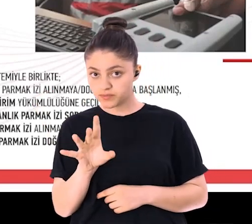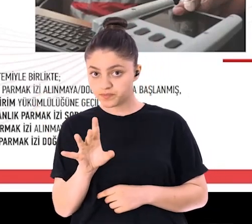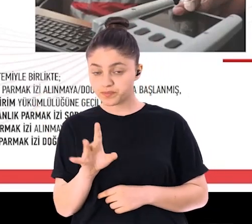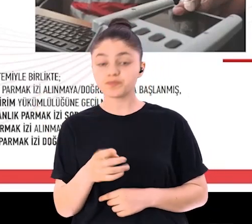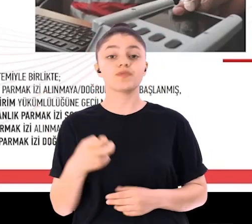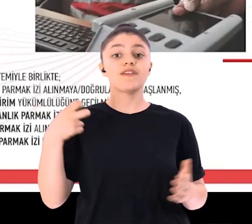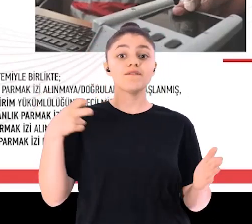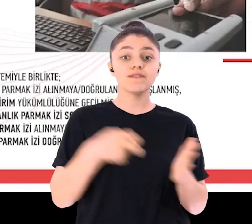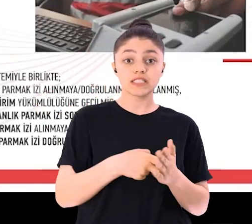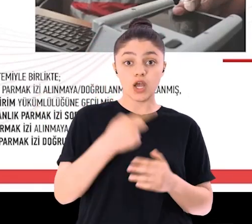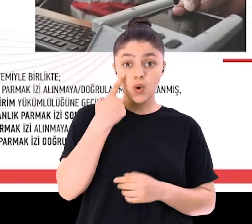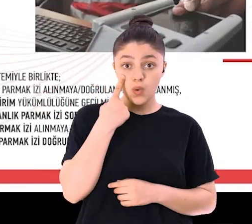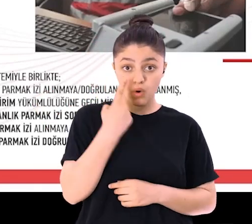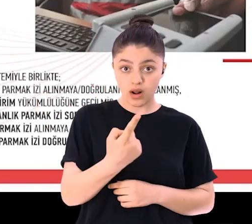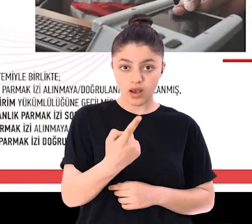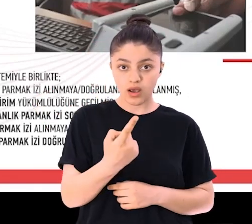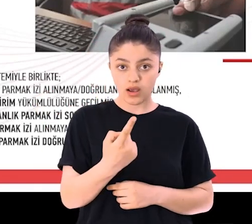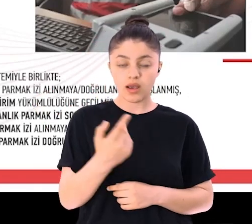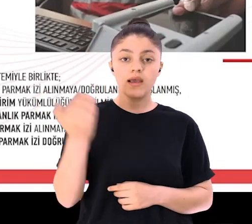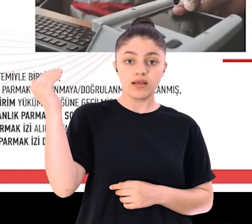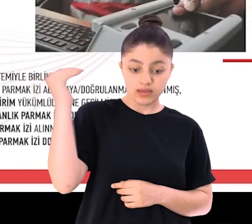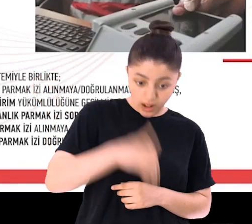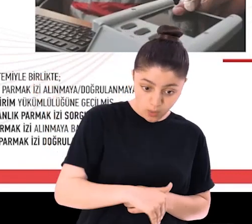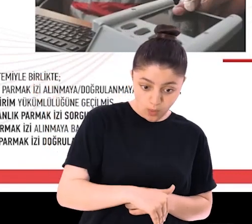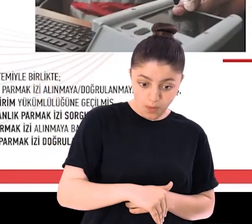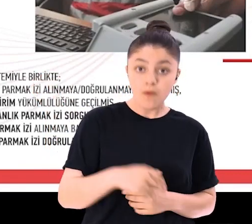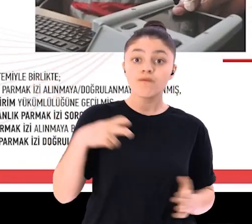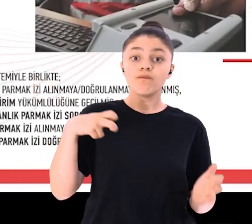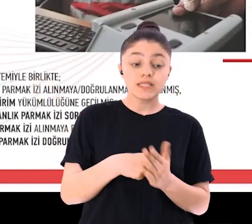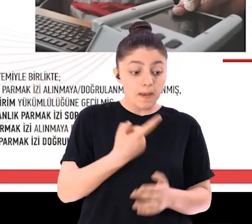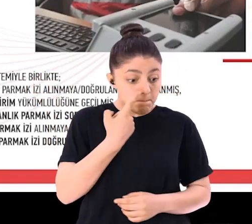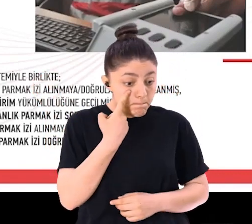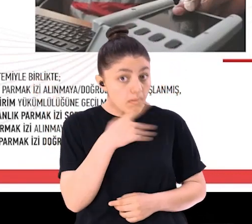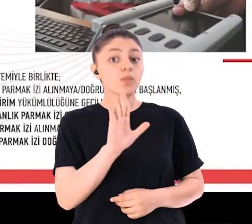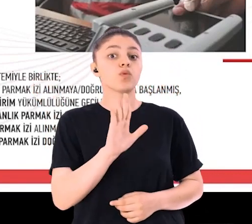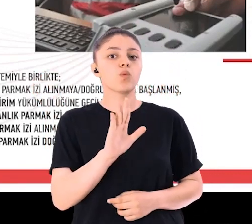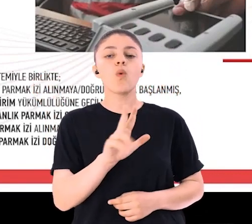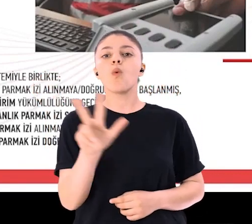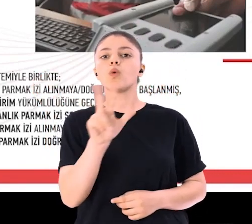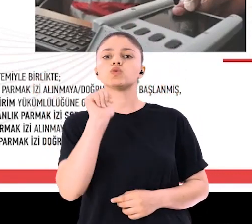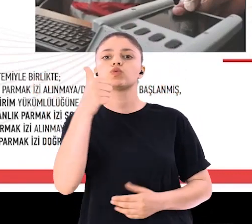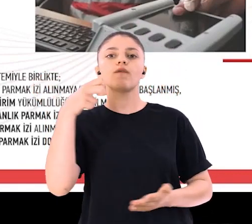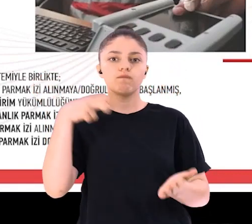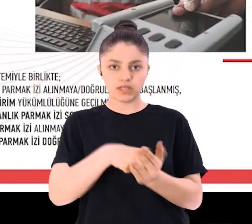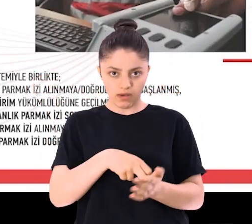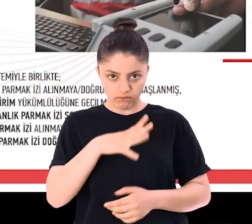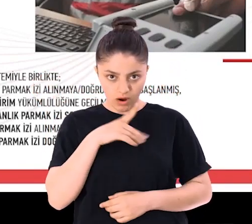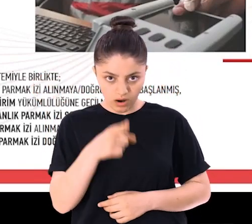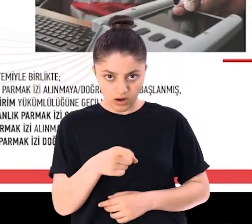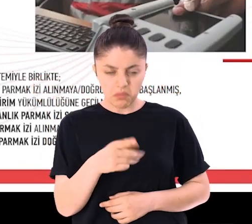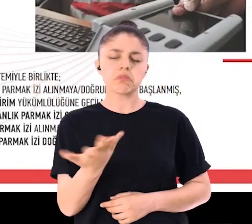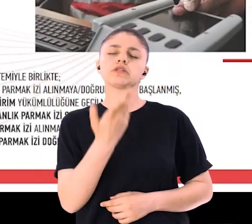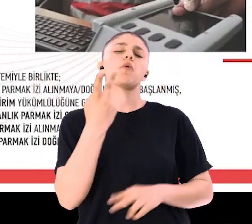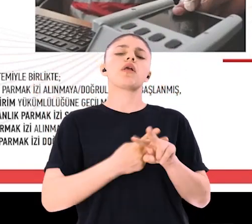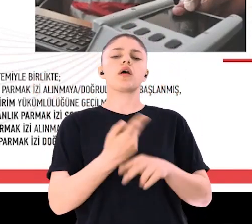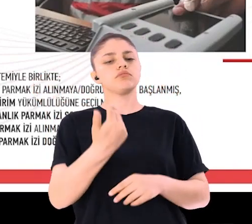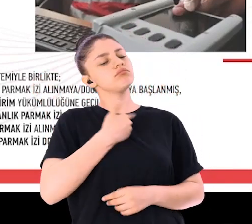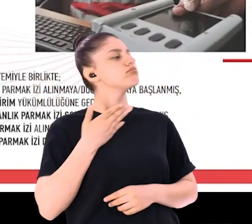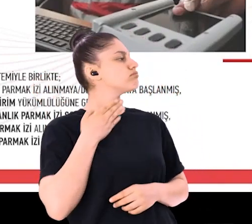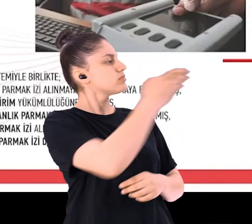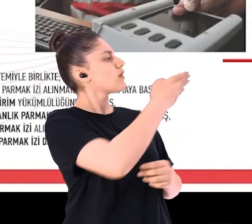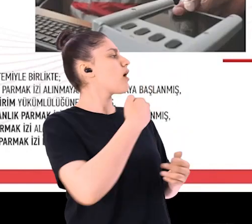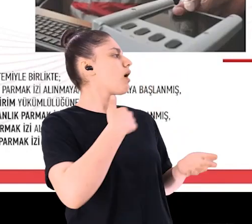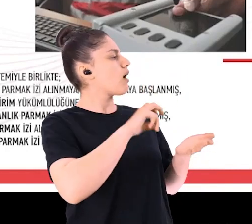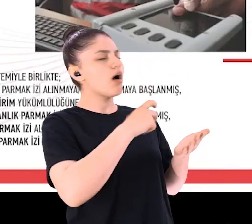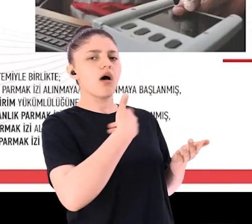%15 vizeyle ülkemize gelip vizeyi ihlal eden, yani 30 gün vize almışsa, ya mesela siz